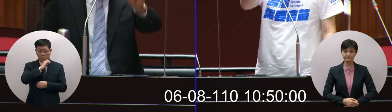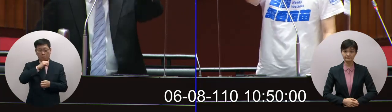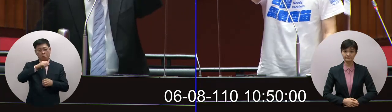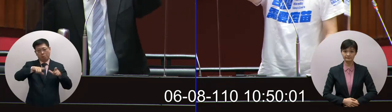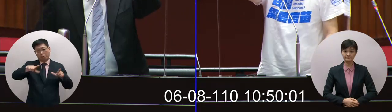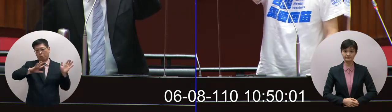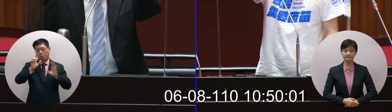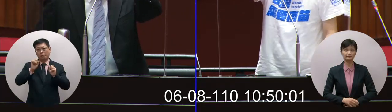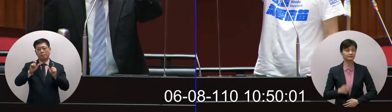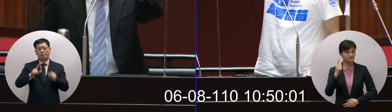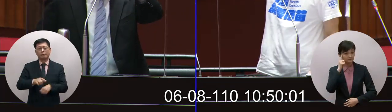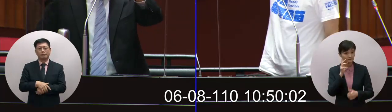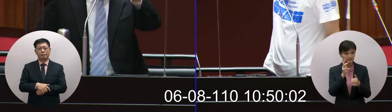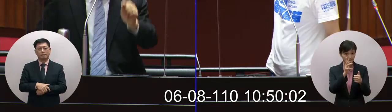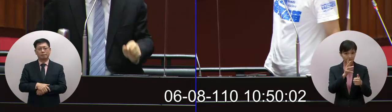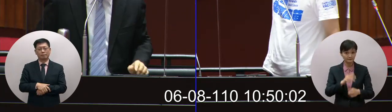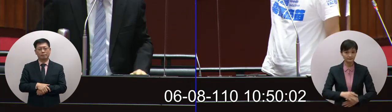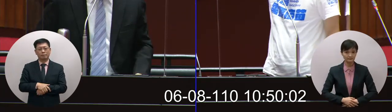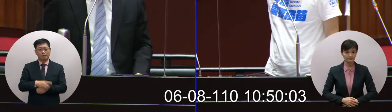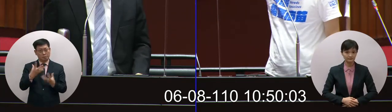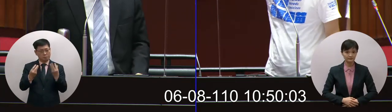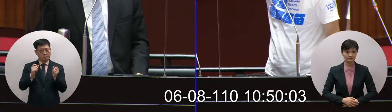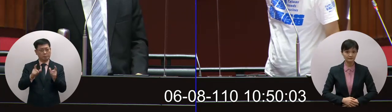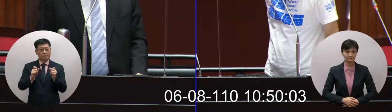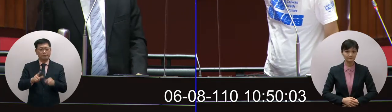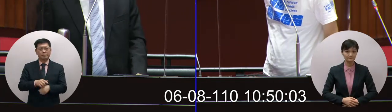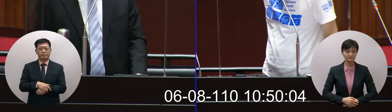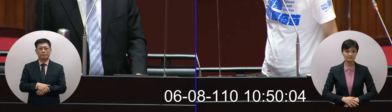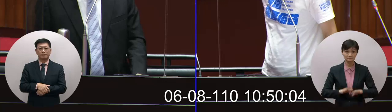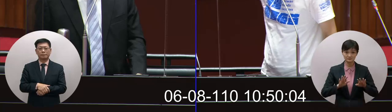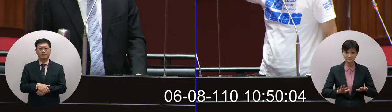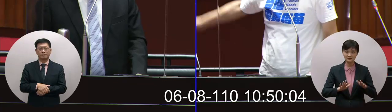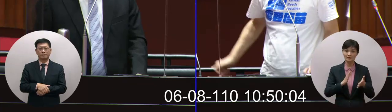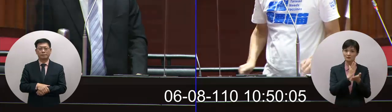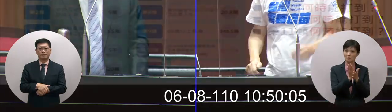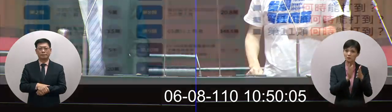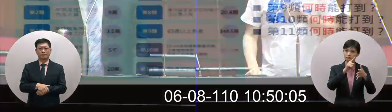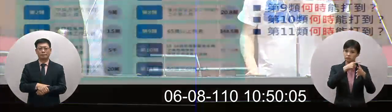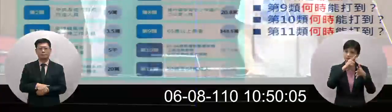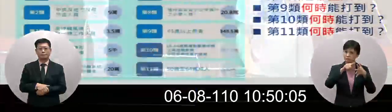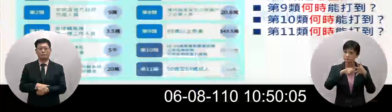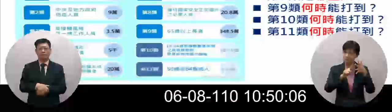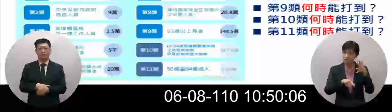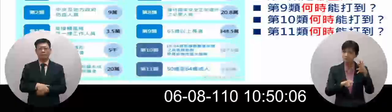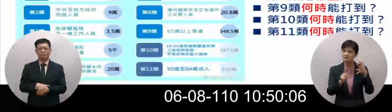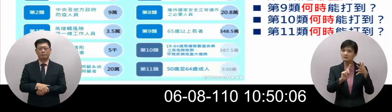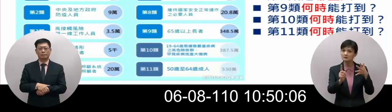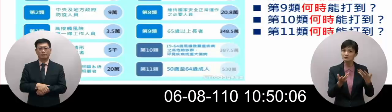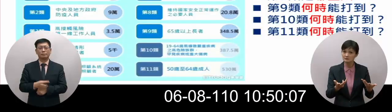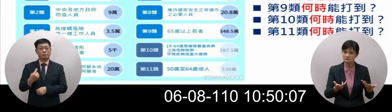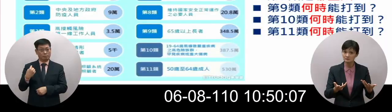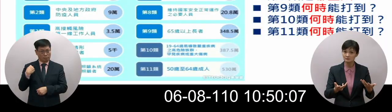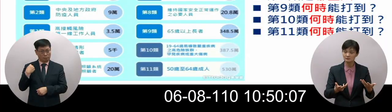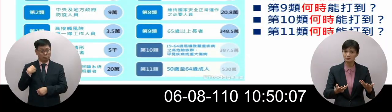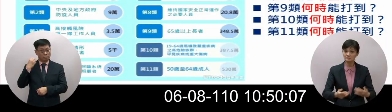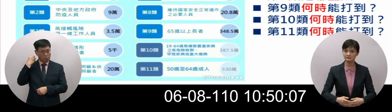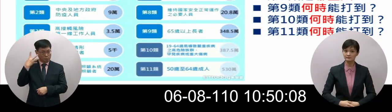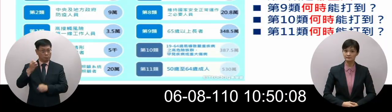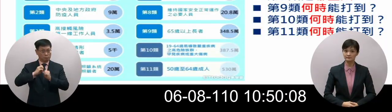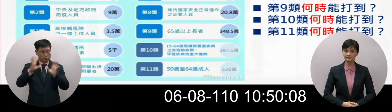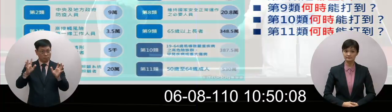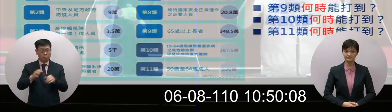形不同。 现在请教一下， 也有不同的比例。 现在可以施打到第几类？ 昨天有新公